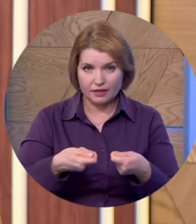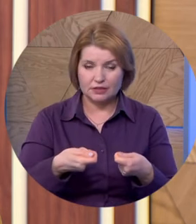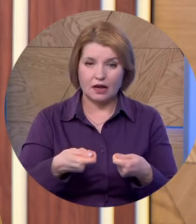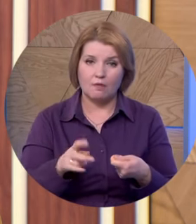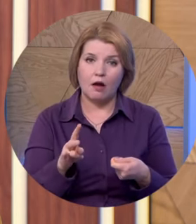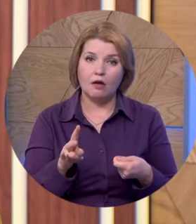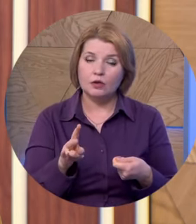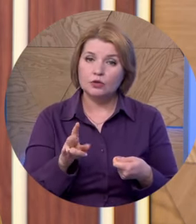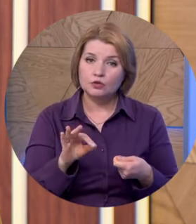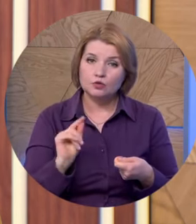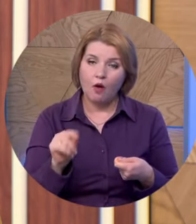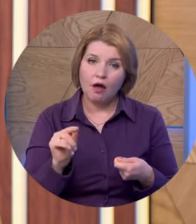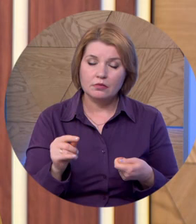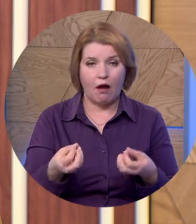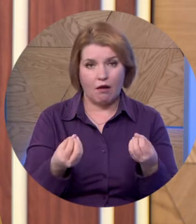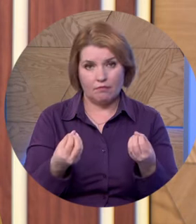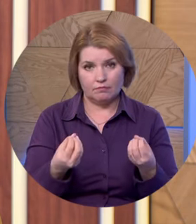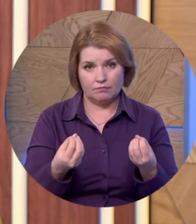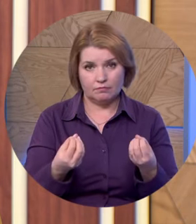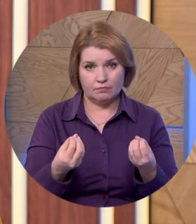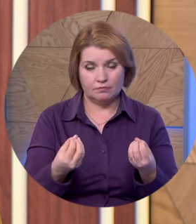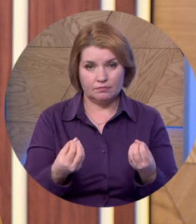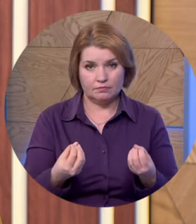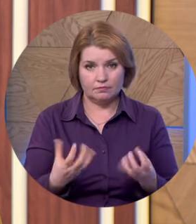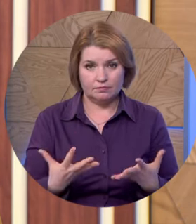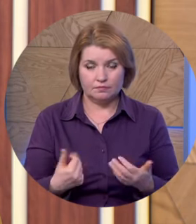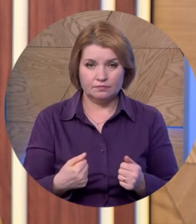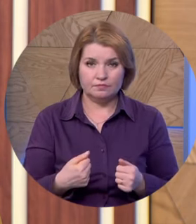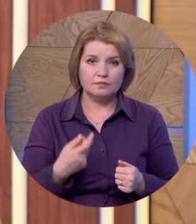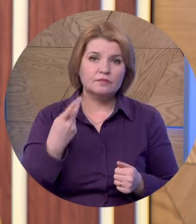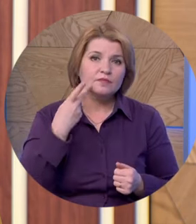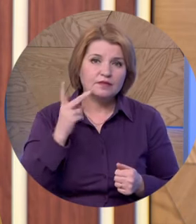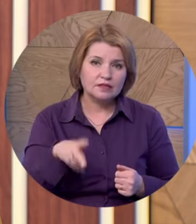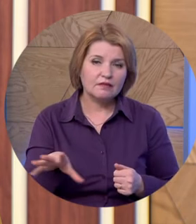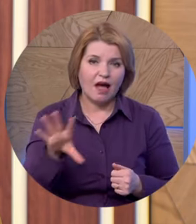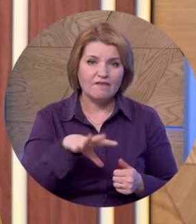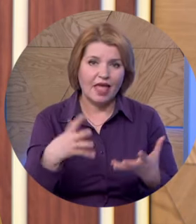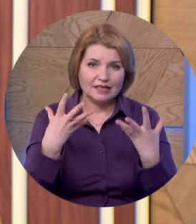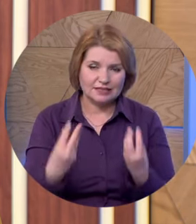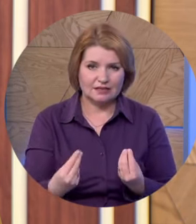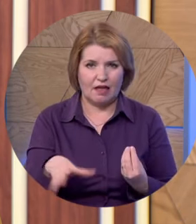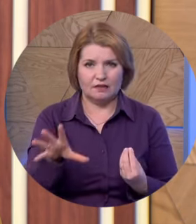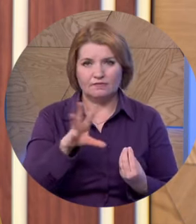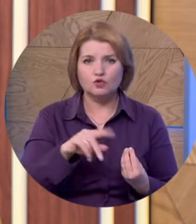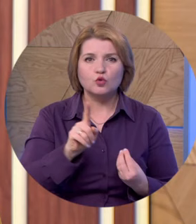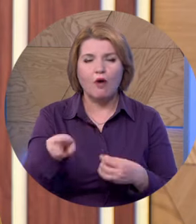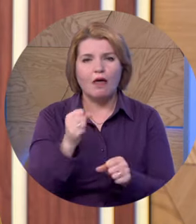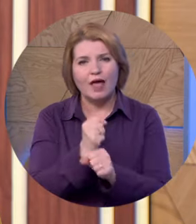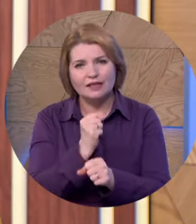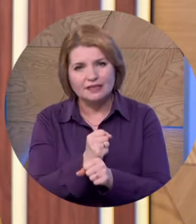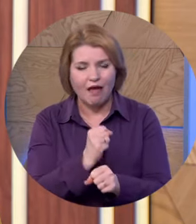Вот. Она просто, ну, как бы очень в негативной форме целый день преподносит все, что она